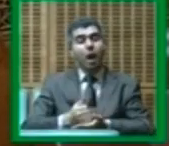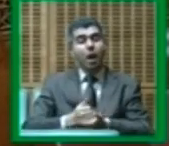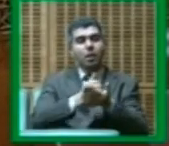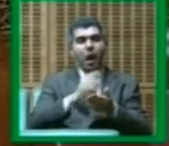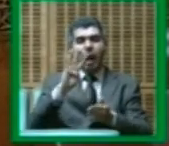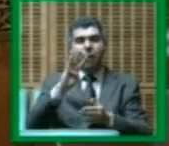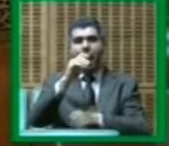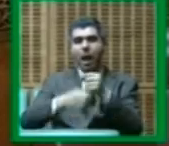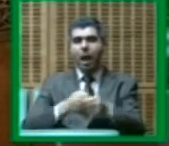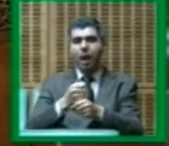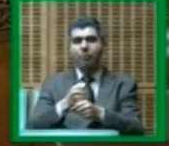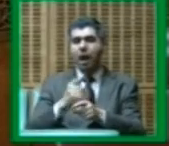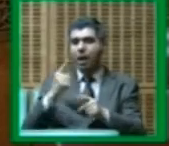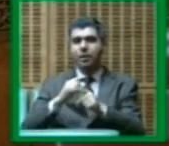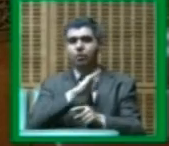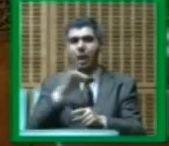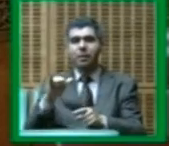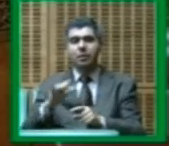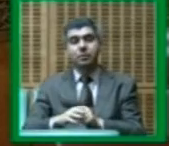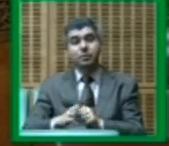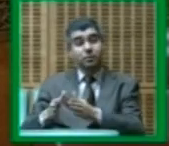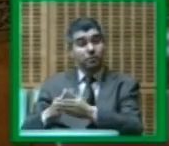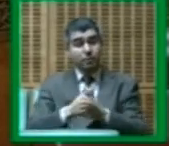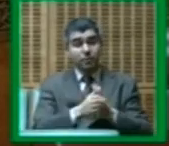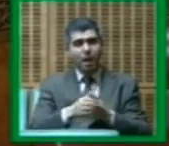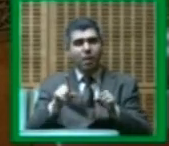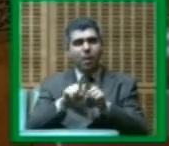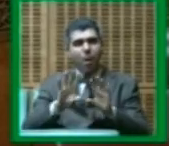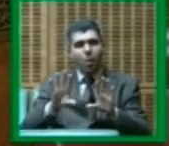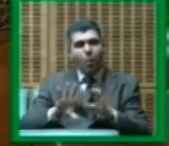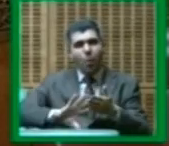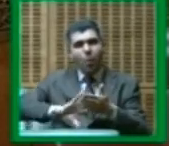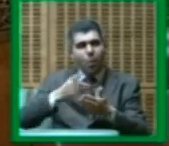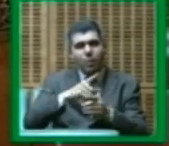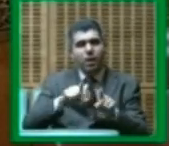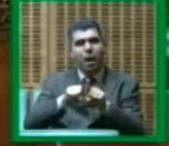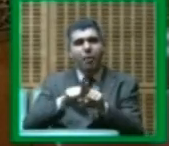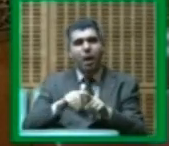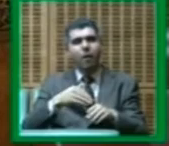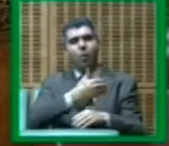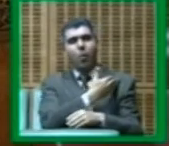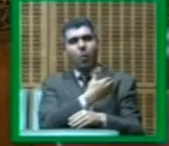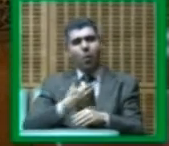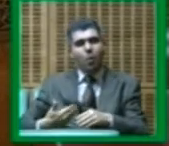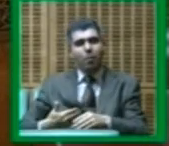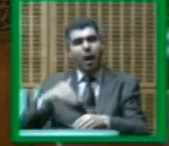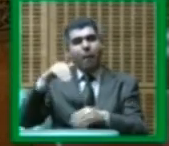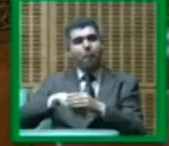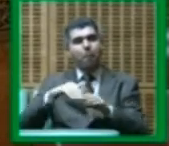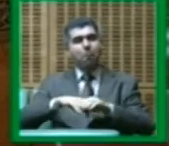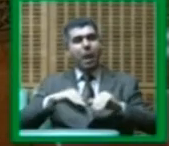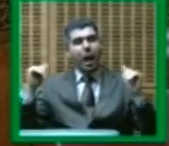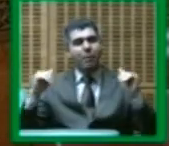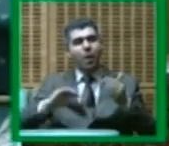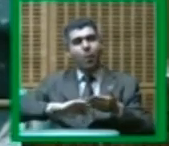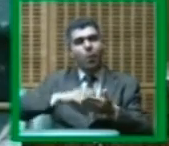4 سنوات. الحصيلة ليست هي ما كنا جميعا حكومة وبرلمانا نرجو